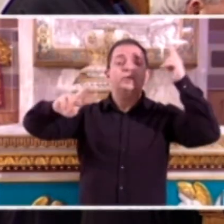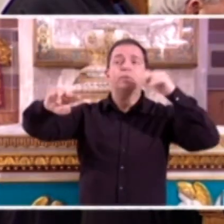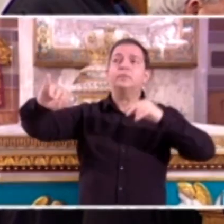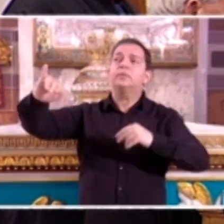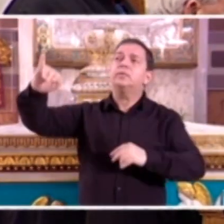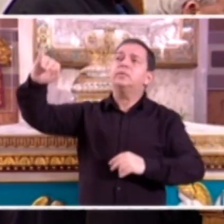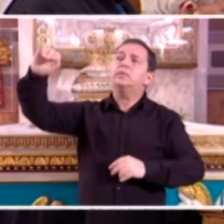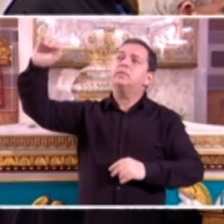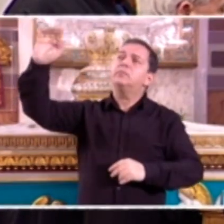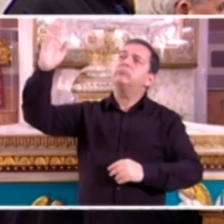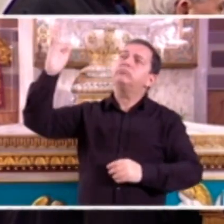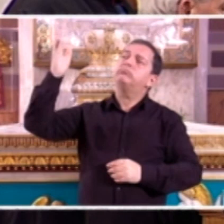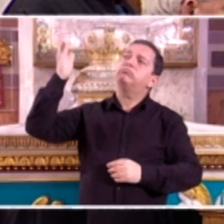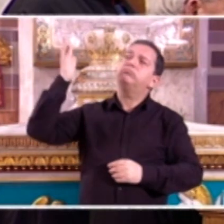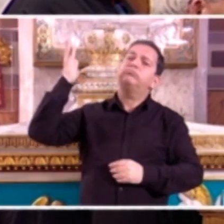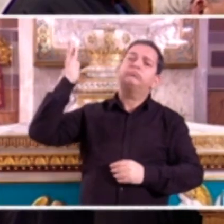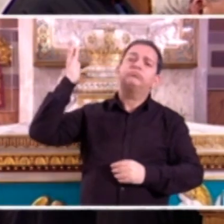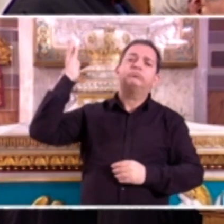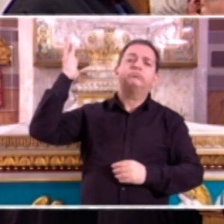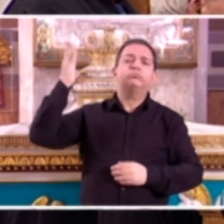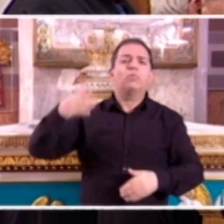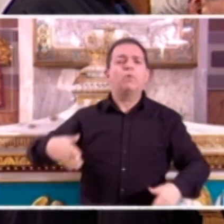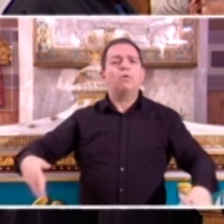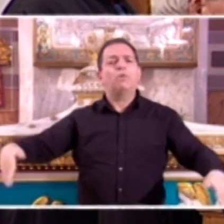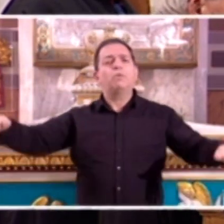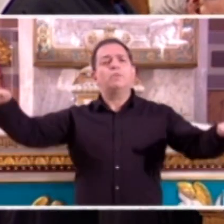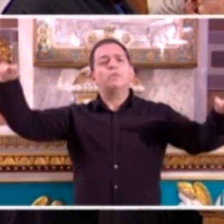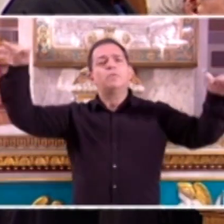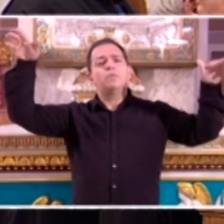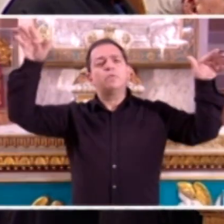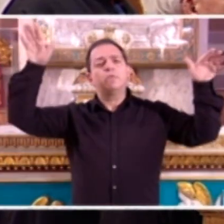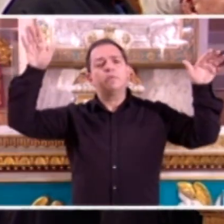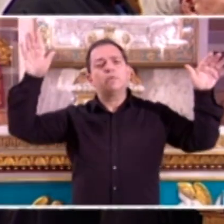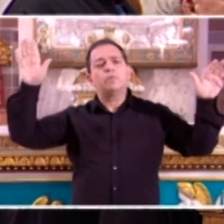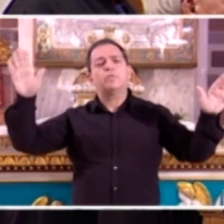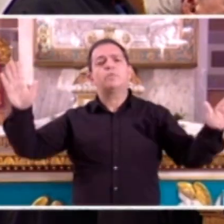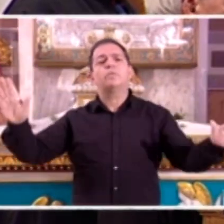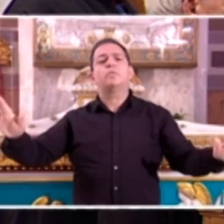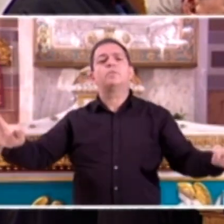Thank you.